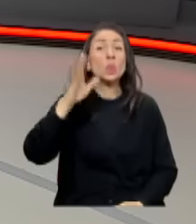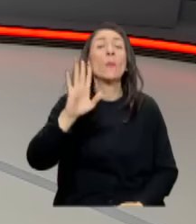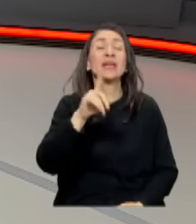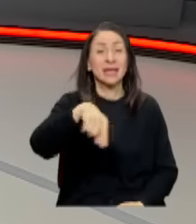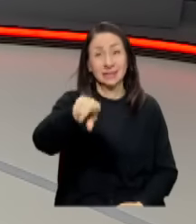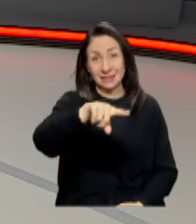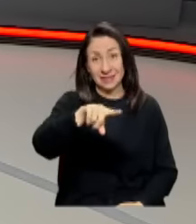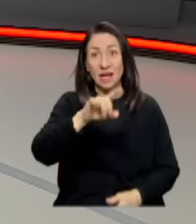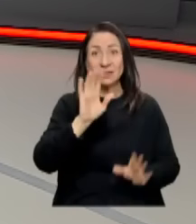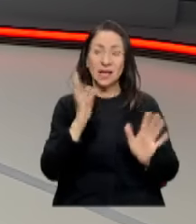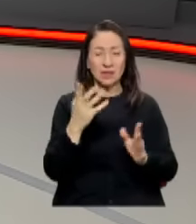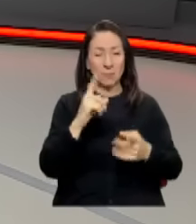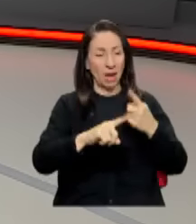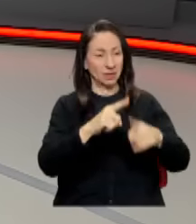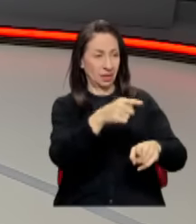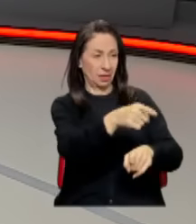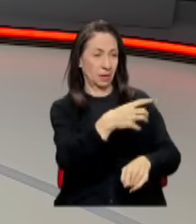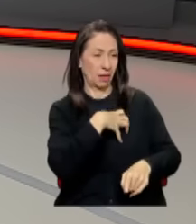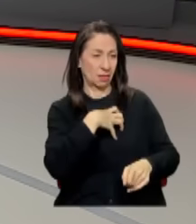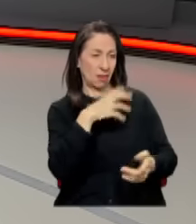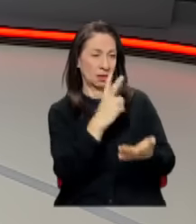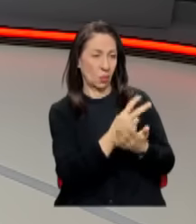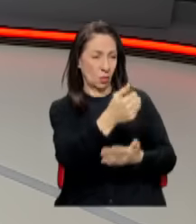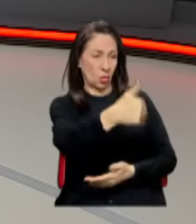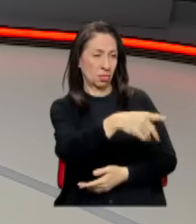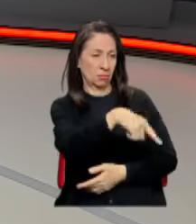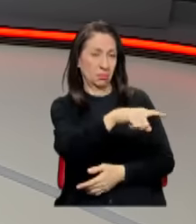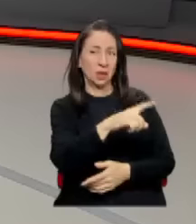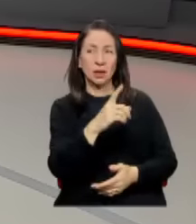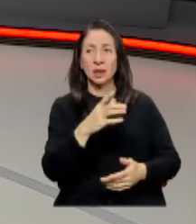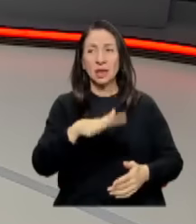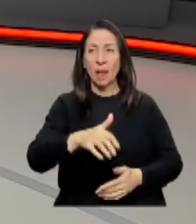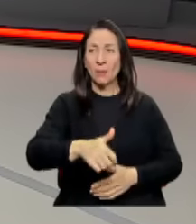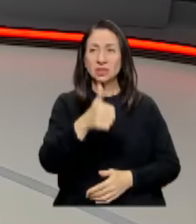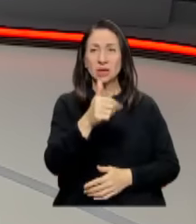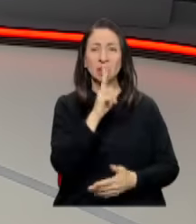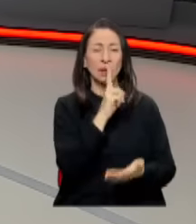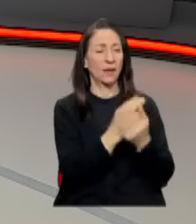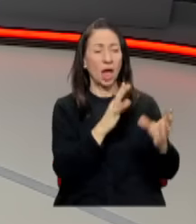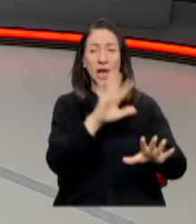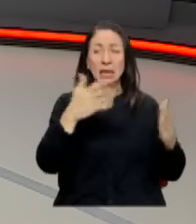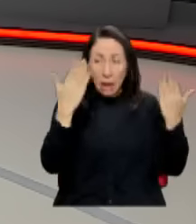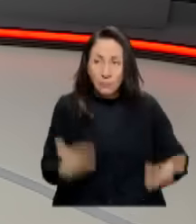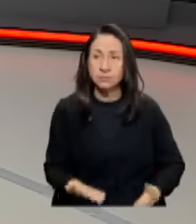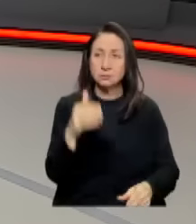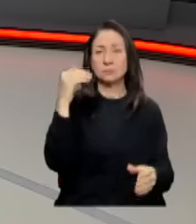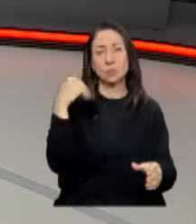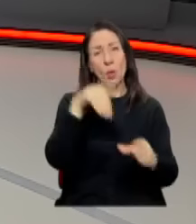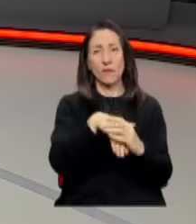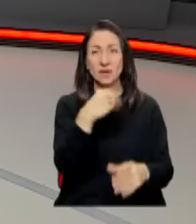düşünmeden, sanki parti efendim yönetimleri ya da genel başkanları bir karar veriyor, herkes